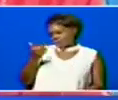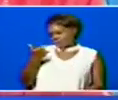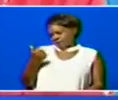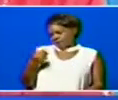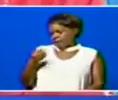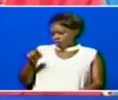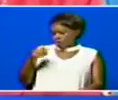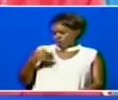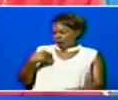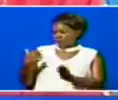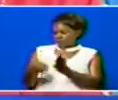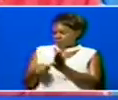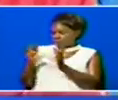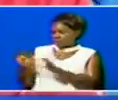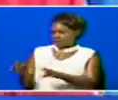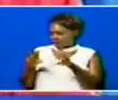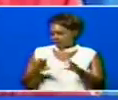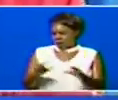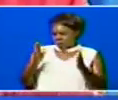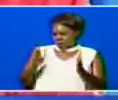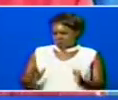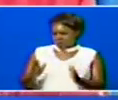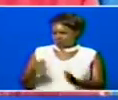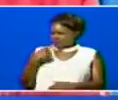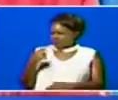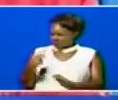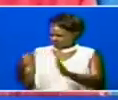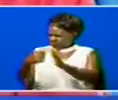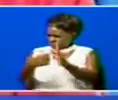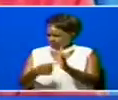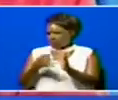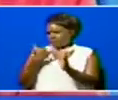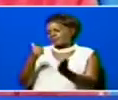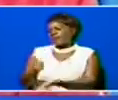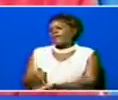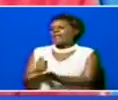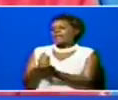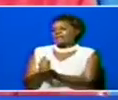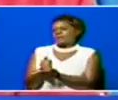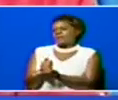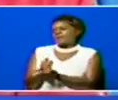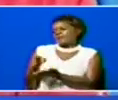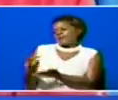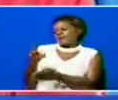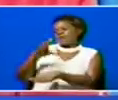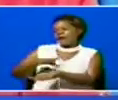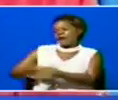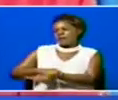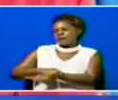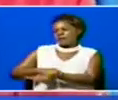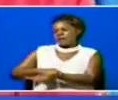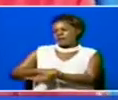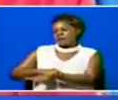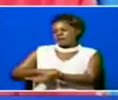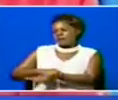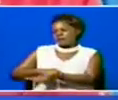ukiwa unapitia mateso kama hii na mtu amekuja kwako amekuambia kitu kama hii, inafaa umsaidie ili apate ya atua